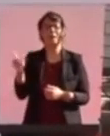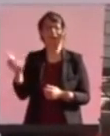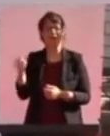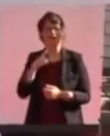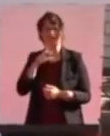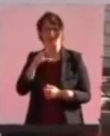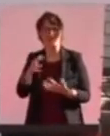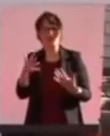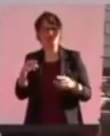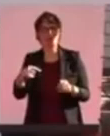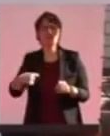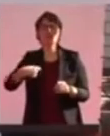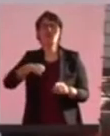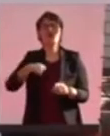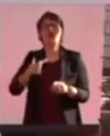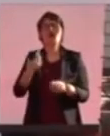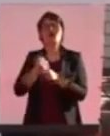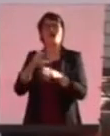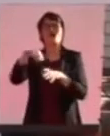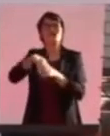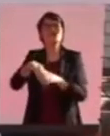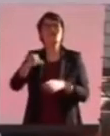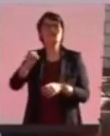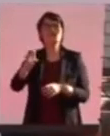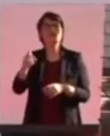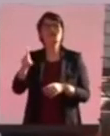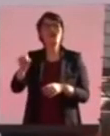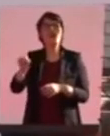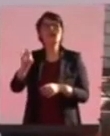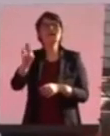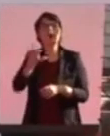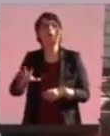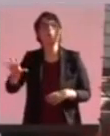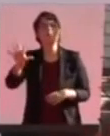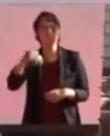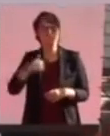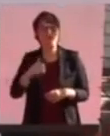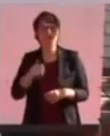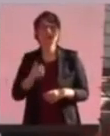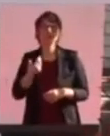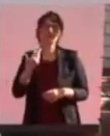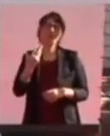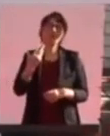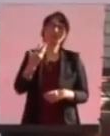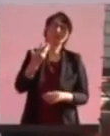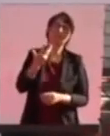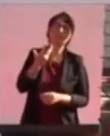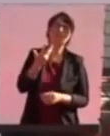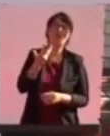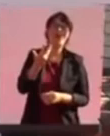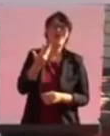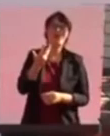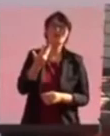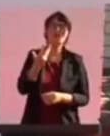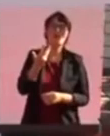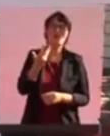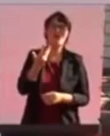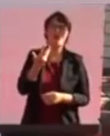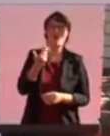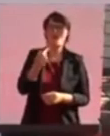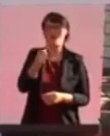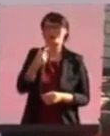in patria volevo fare una breve inciso